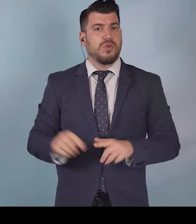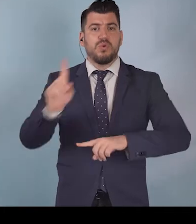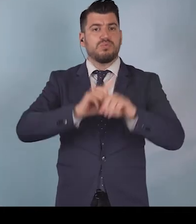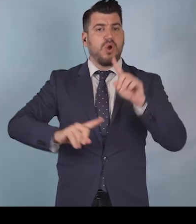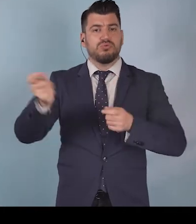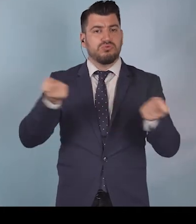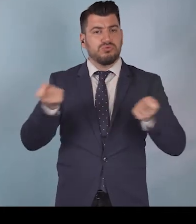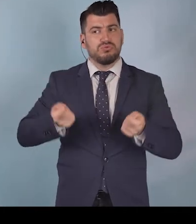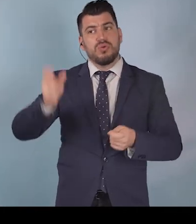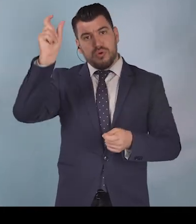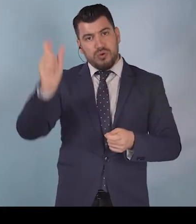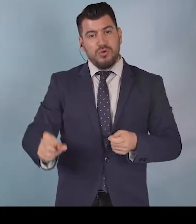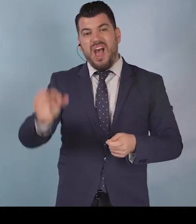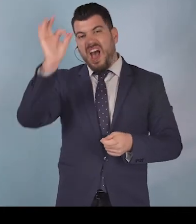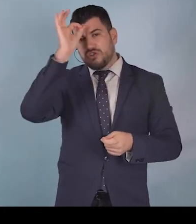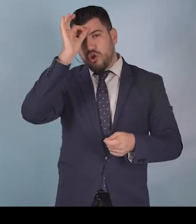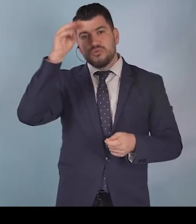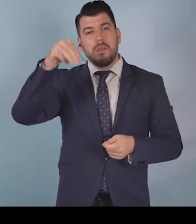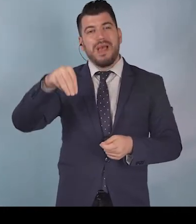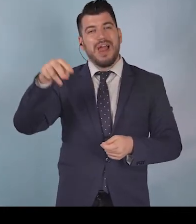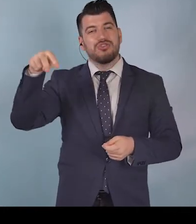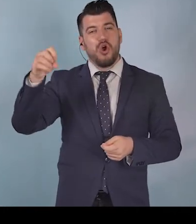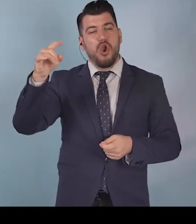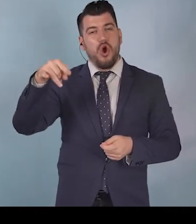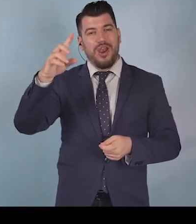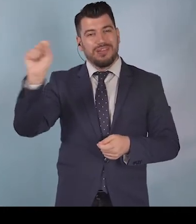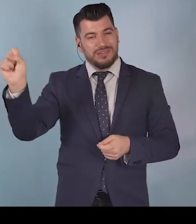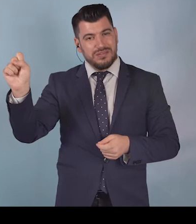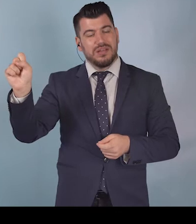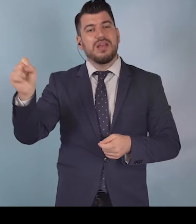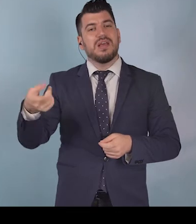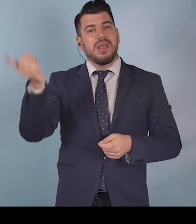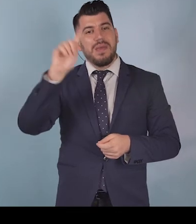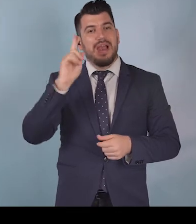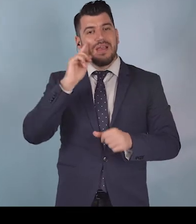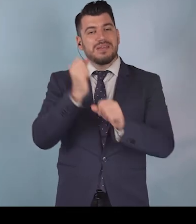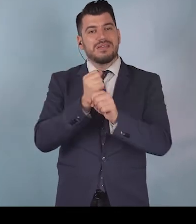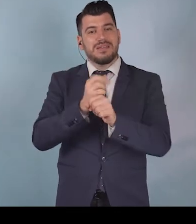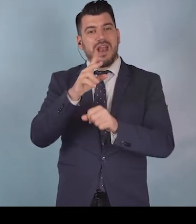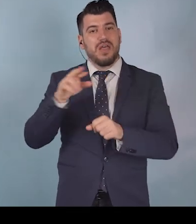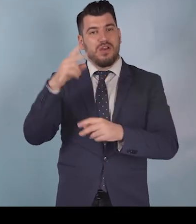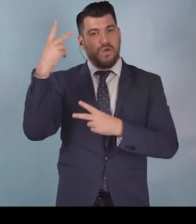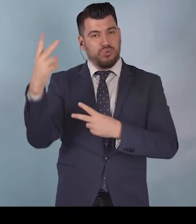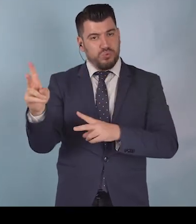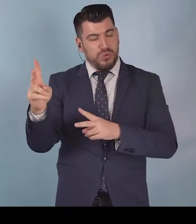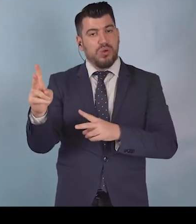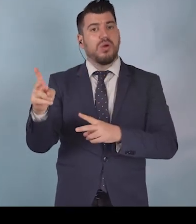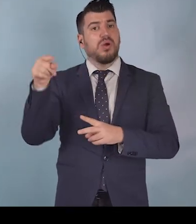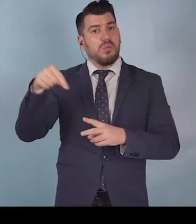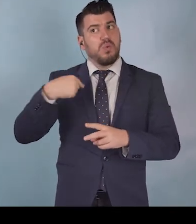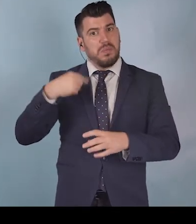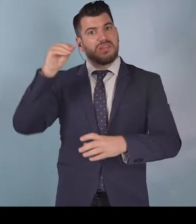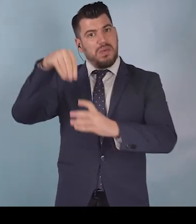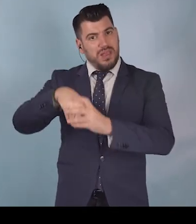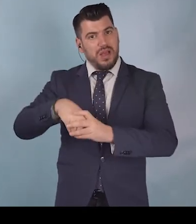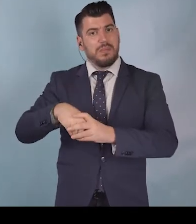με διοργανωτές τον Μιχάλη Τολόλη και την Ασημίνα την Κοντόγια στη Θεσσαλονίκη, όπου πάλι συμμετείχαμε ως